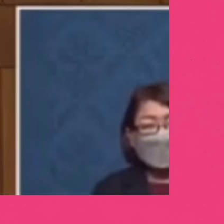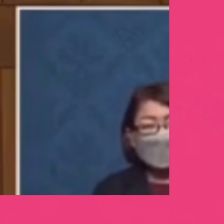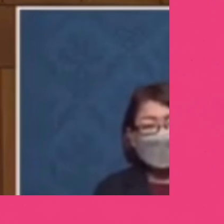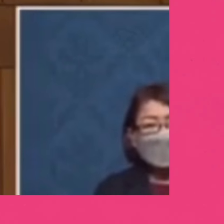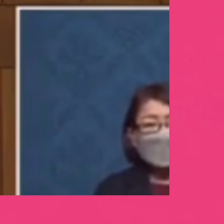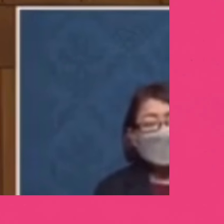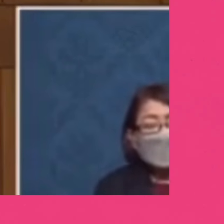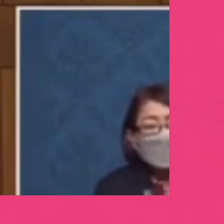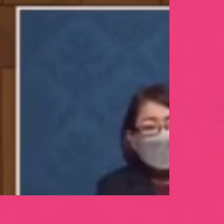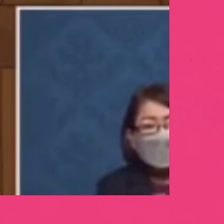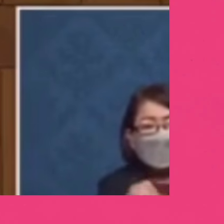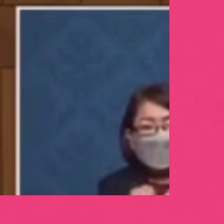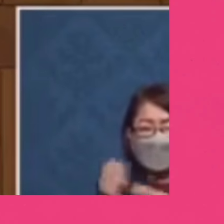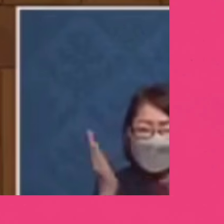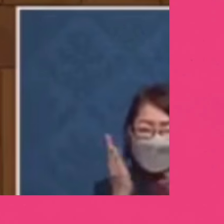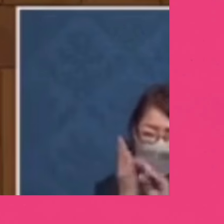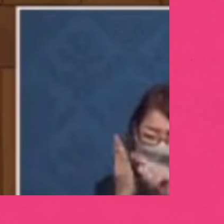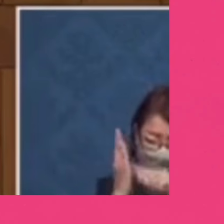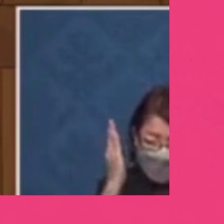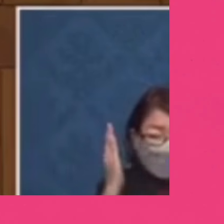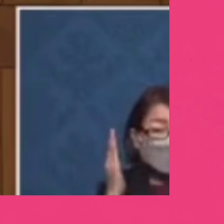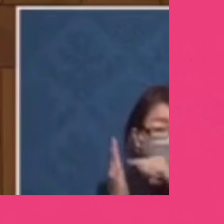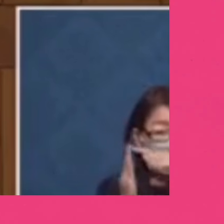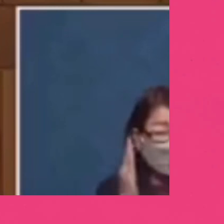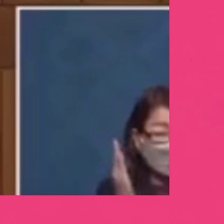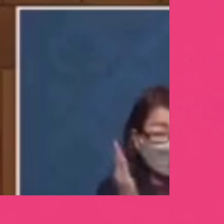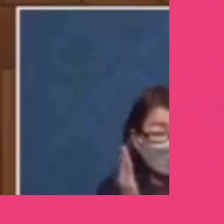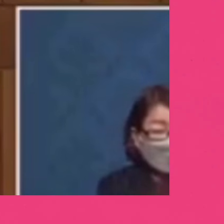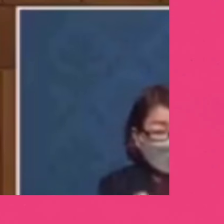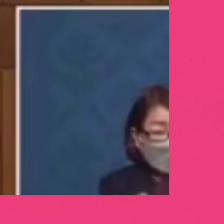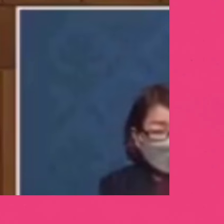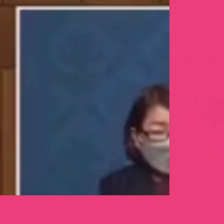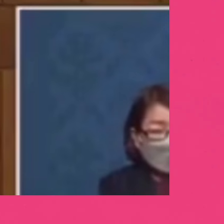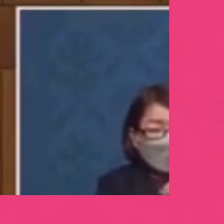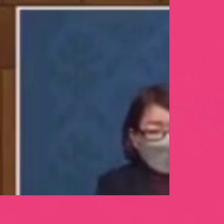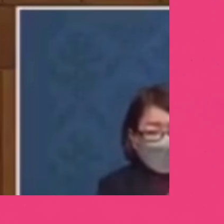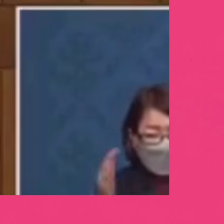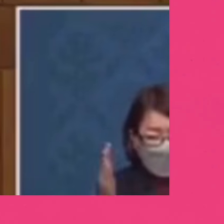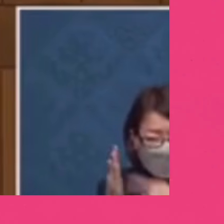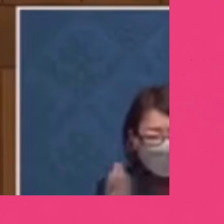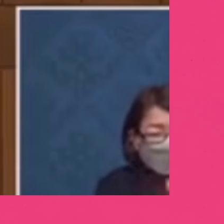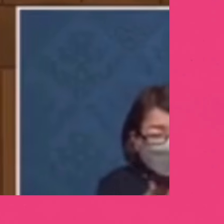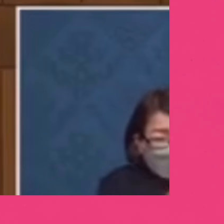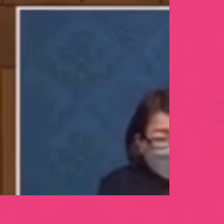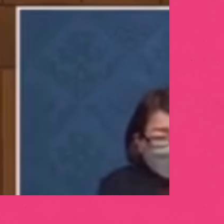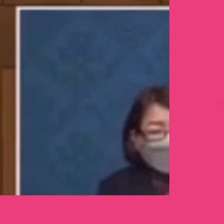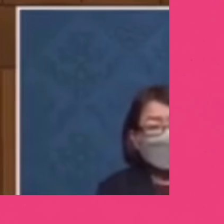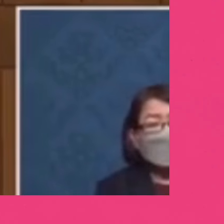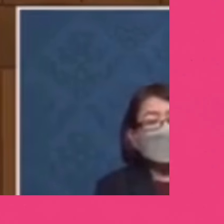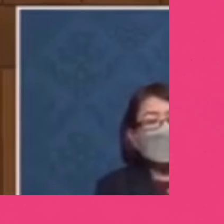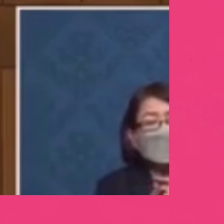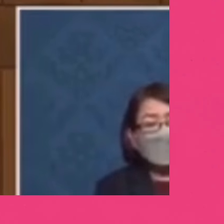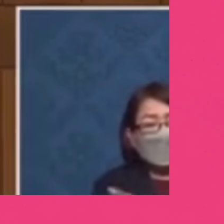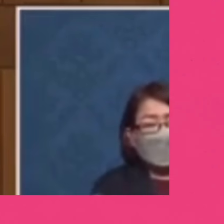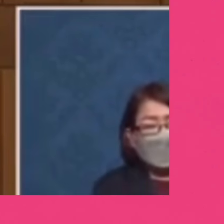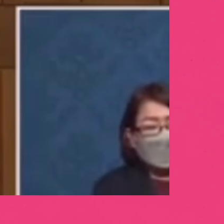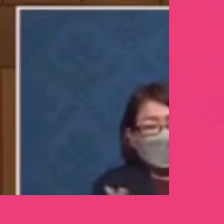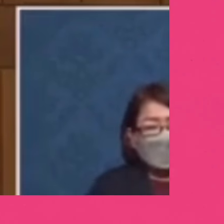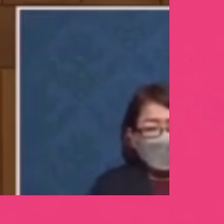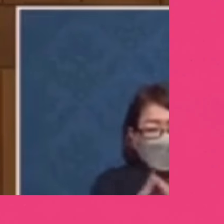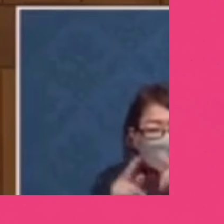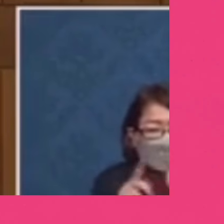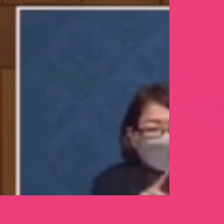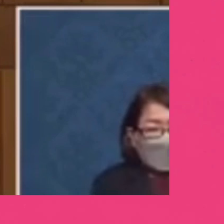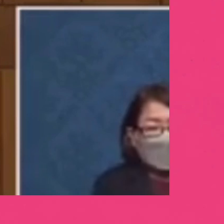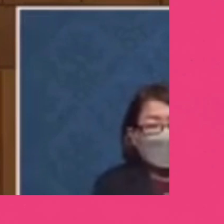ป้องกันชายแดนในเรื่องของความมั่นคงภายในในเรื่องของสนับสนุนกระทรวงต่างๆ